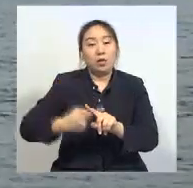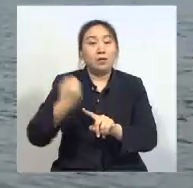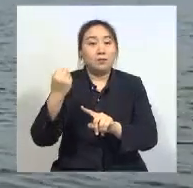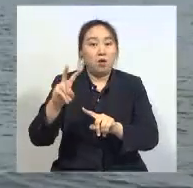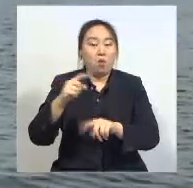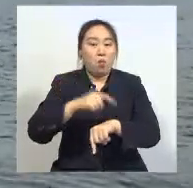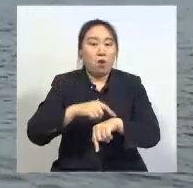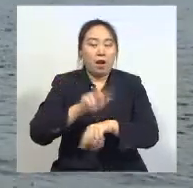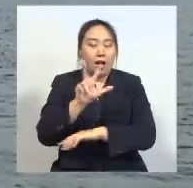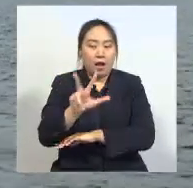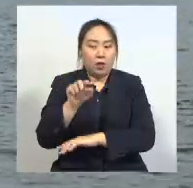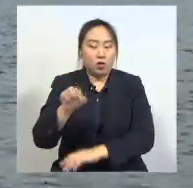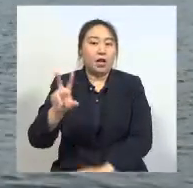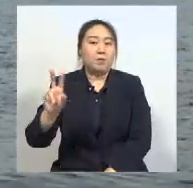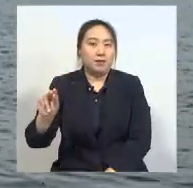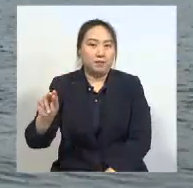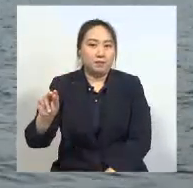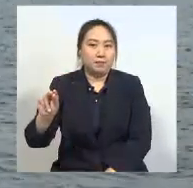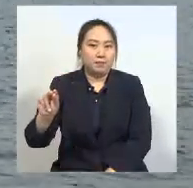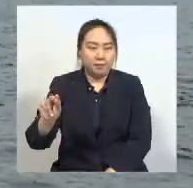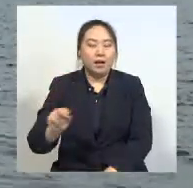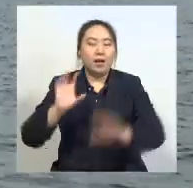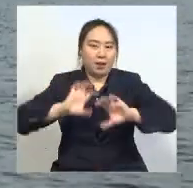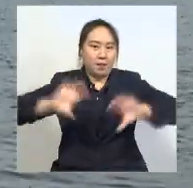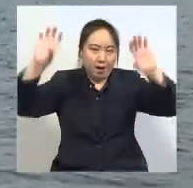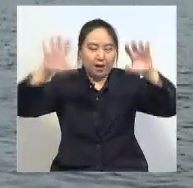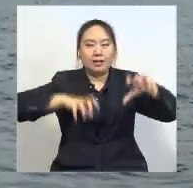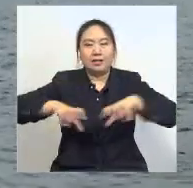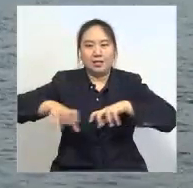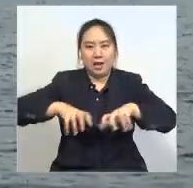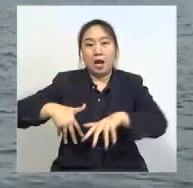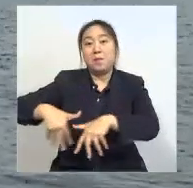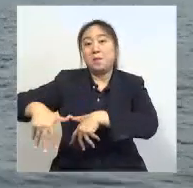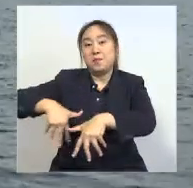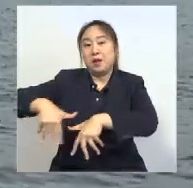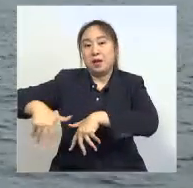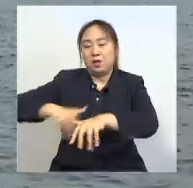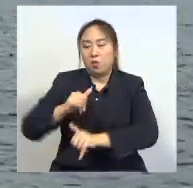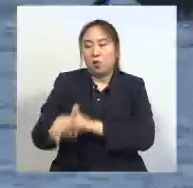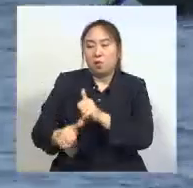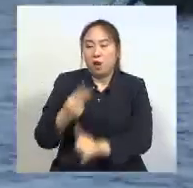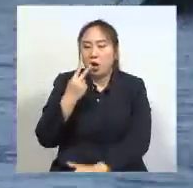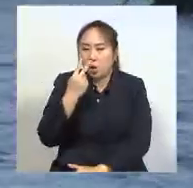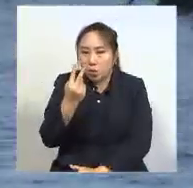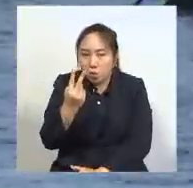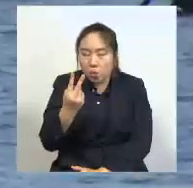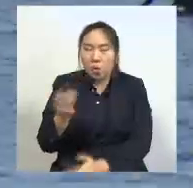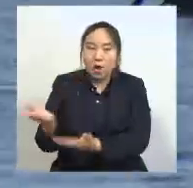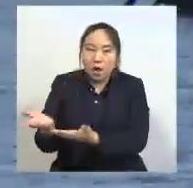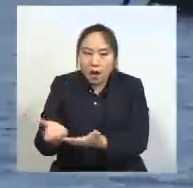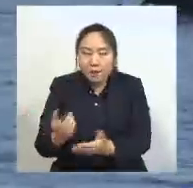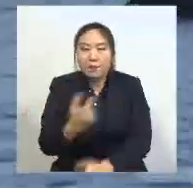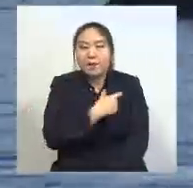า 15:30 นรัฐบาลได้จัดพื้นที่ให้ประชาชนเฝ้าทูลละอองธุลีพระบาทรับเสด็จพระบาทสมเด็จพระเจ้าอ